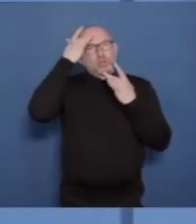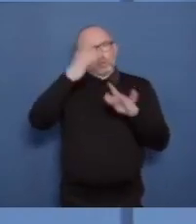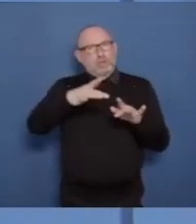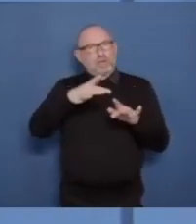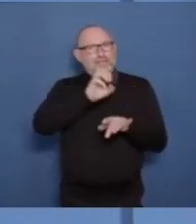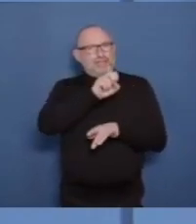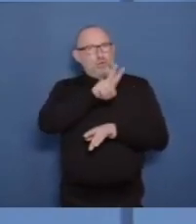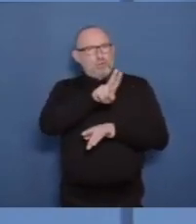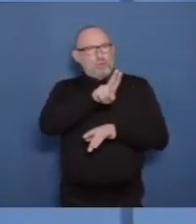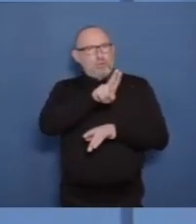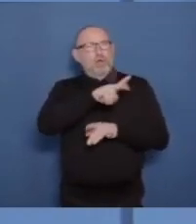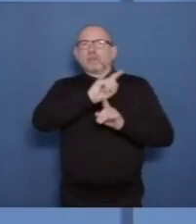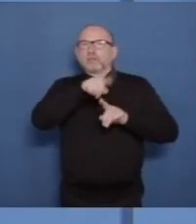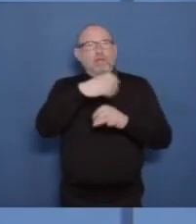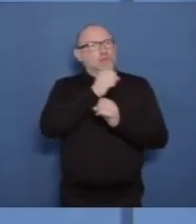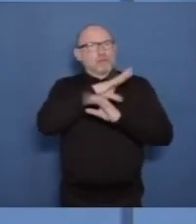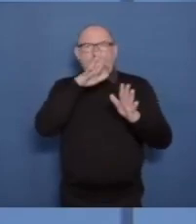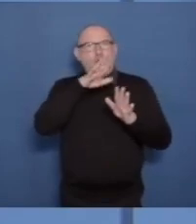EU.